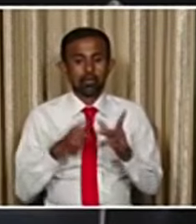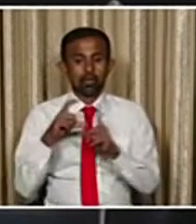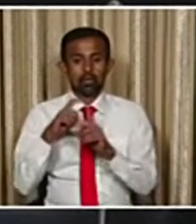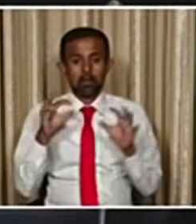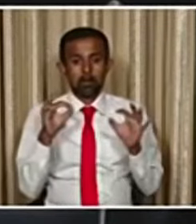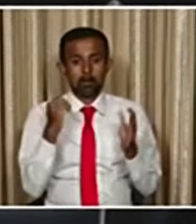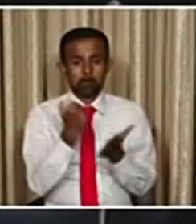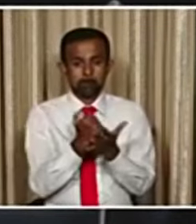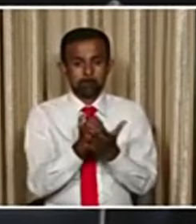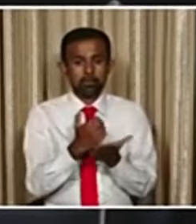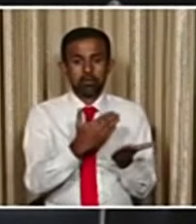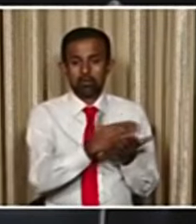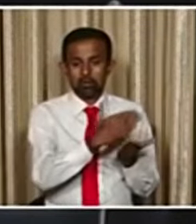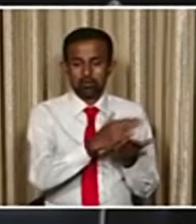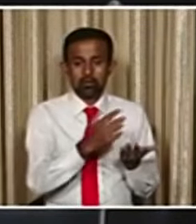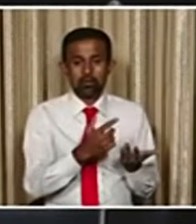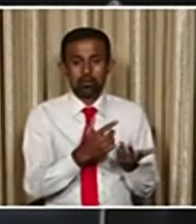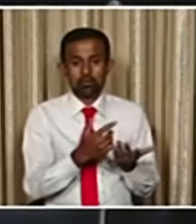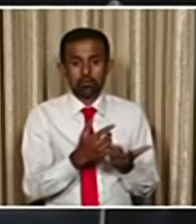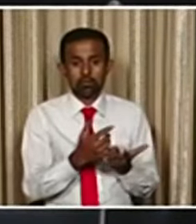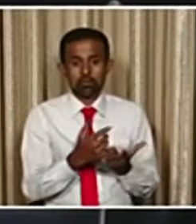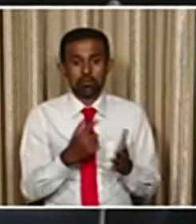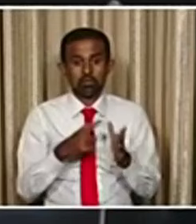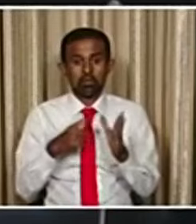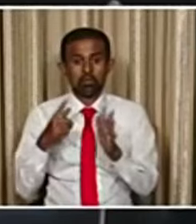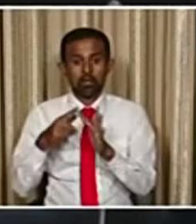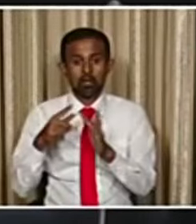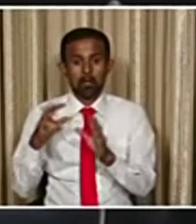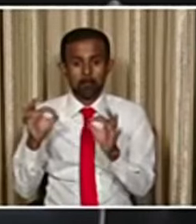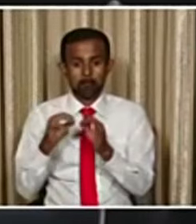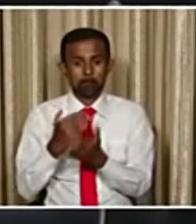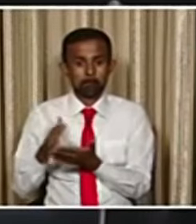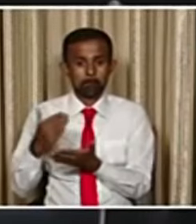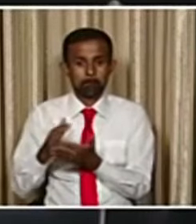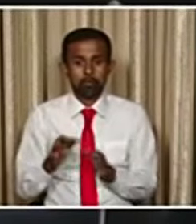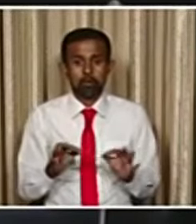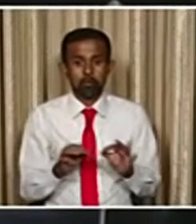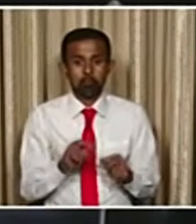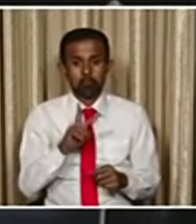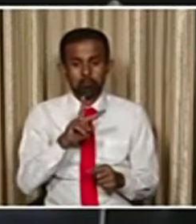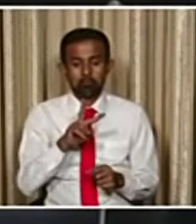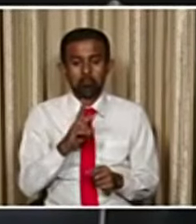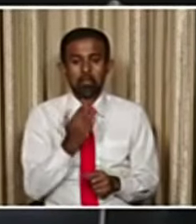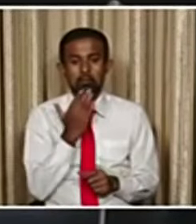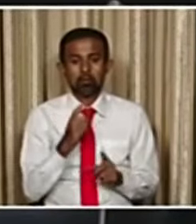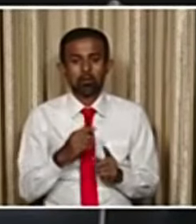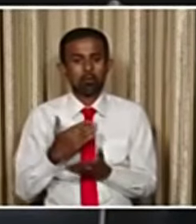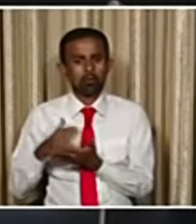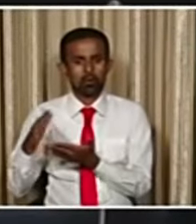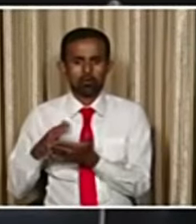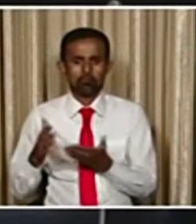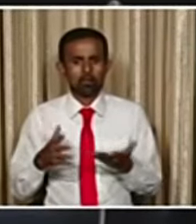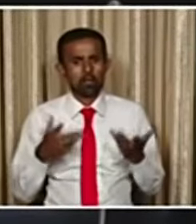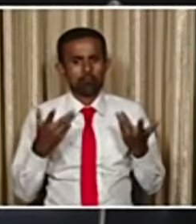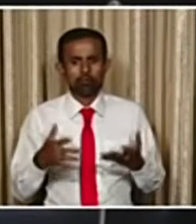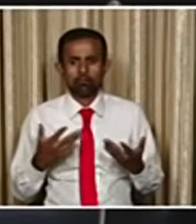ADB ಕಡೆಗೆ ಎಂಡೋಣ ಪ್ರಮಾಣ AIIB ಕಡೆಗೆ ವಂಡೋಣ ಪ್ರಮಾಣ ಬಿಲಿಯನ್ ದೇಕಡೆ ವ್ಯಾಡಿ ಅಮೆರಿಕಾನು ಡಾಲರ್ ಅಪಿಗೆ